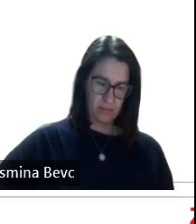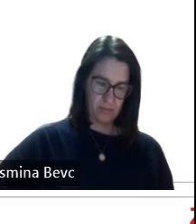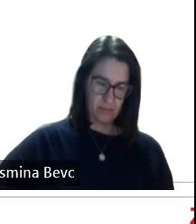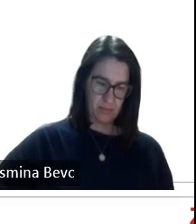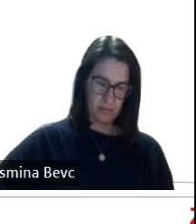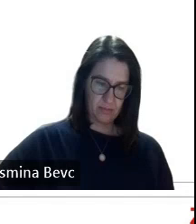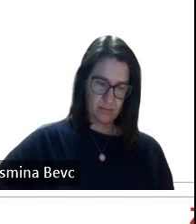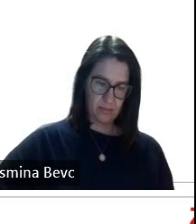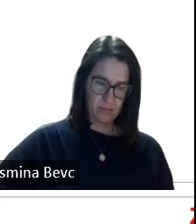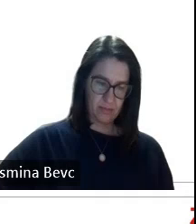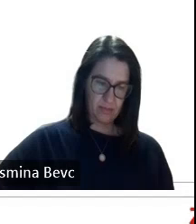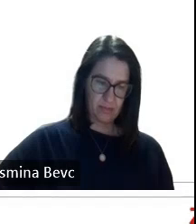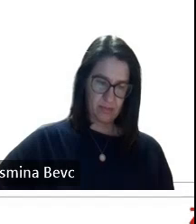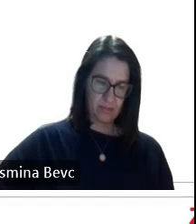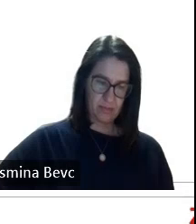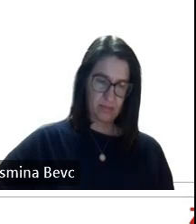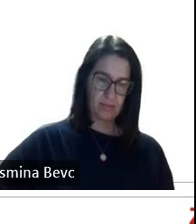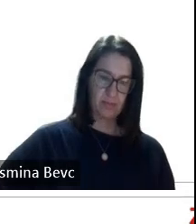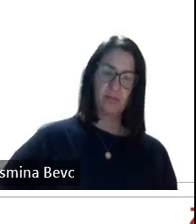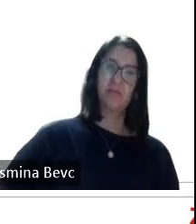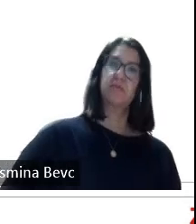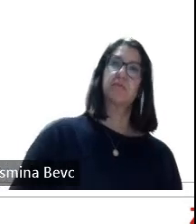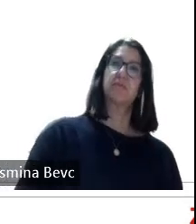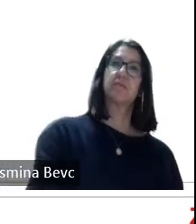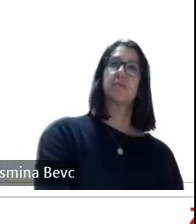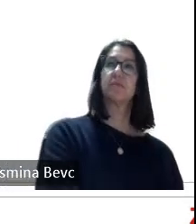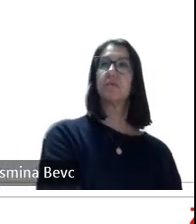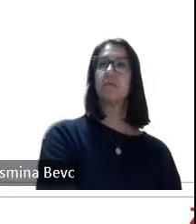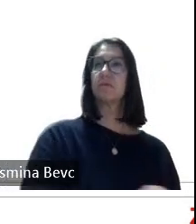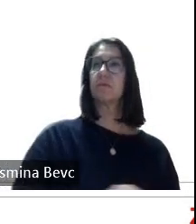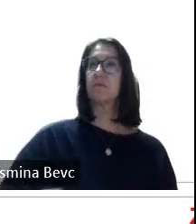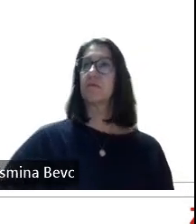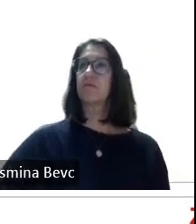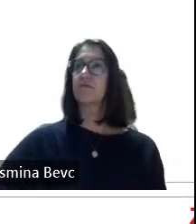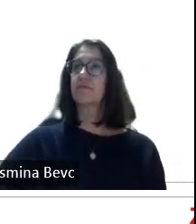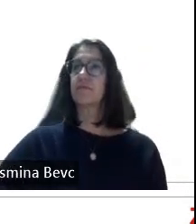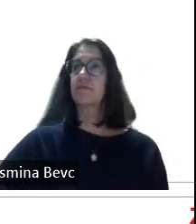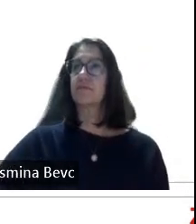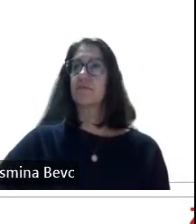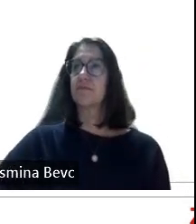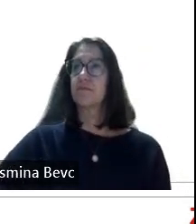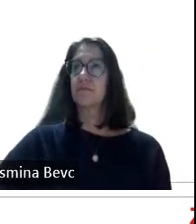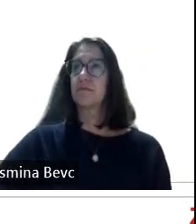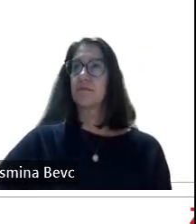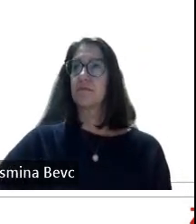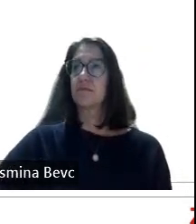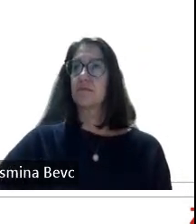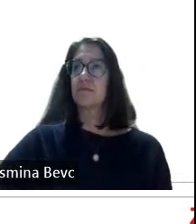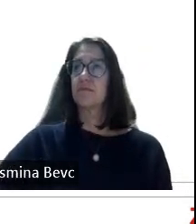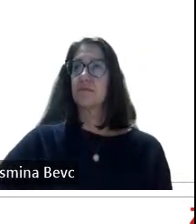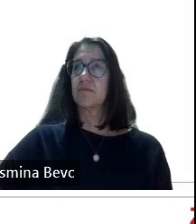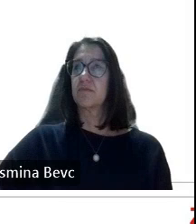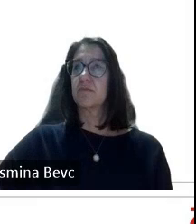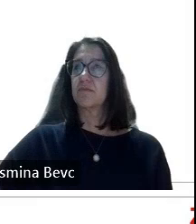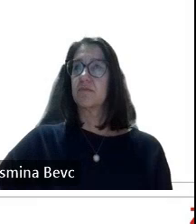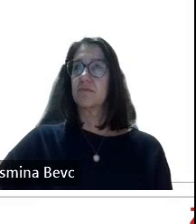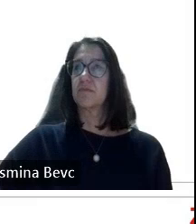Potem pa v sodelovanju z drugimi potrošniškimi organizacijami